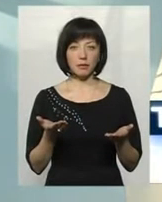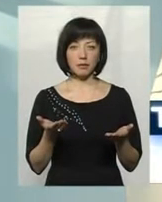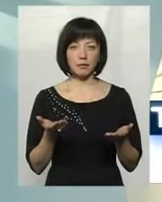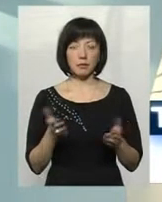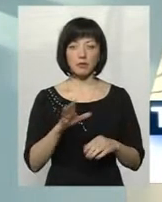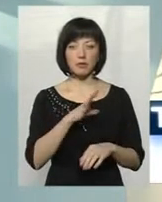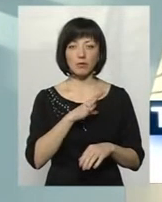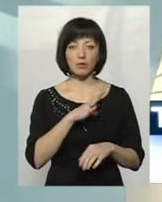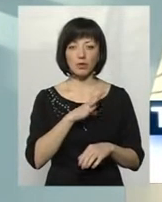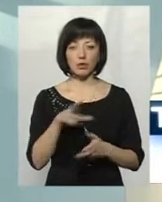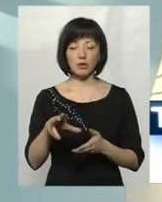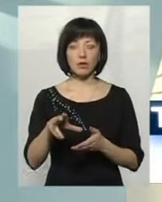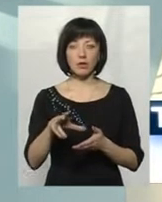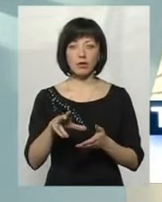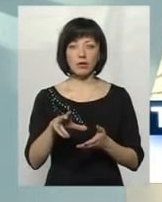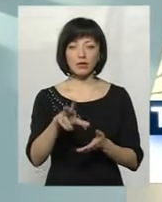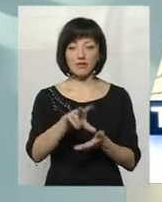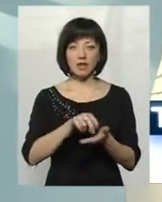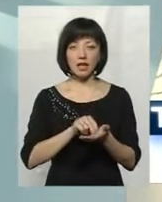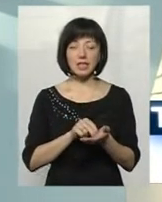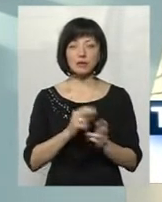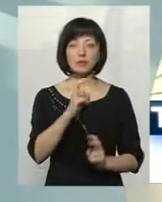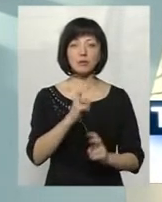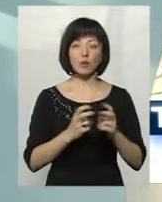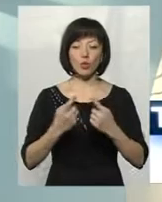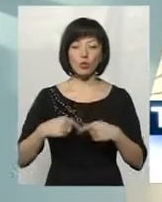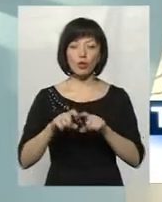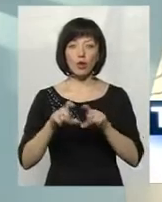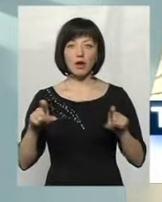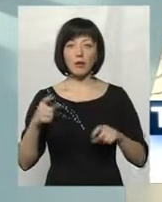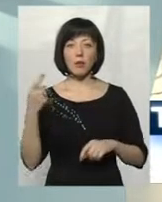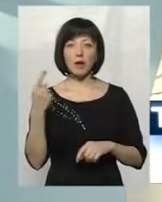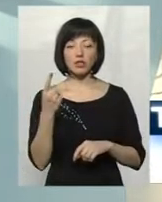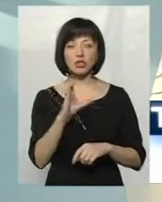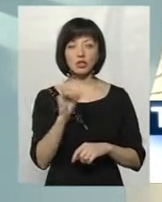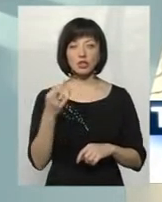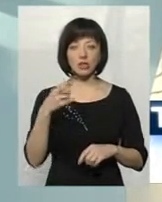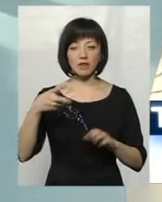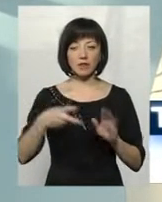були взяті з підприємств установ організації на 1 січня 2007 року.